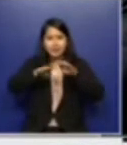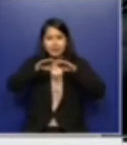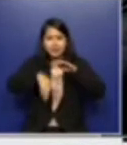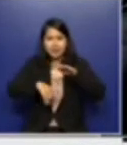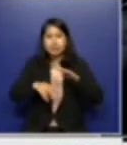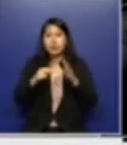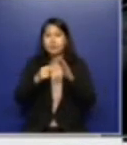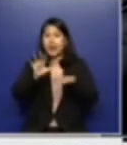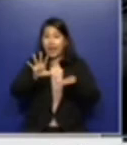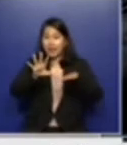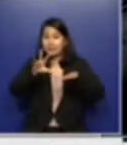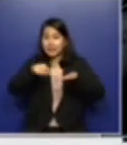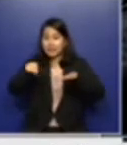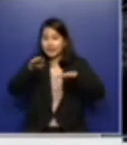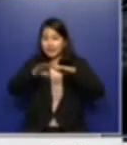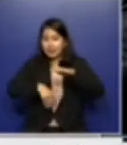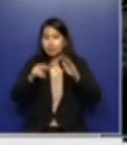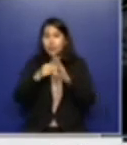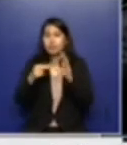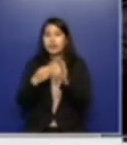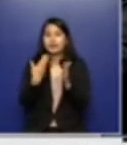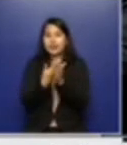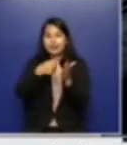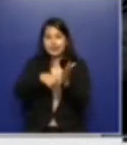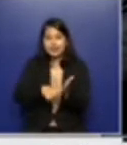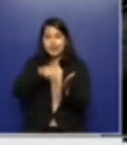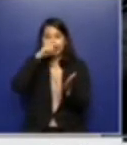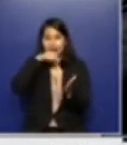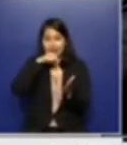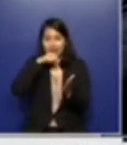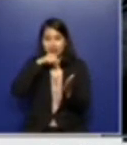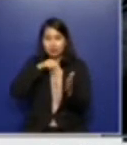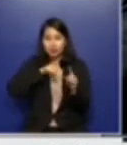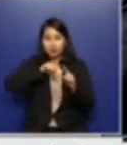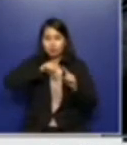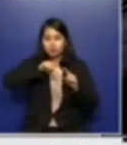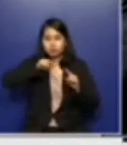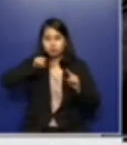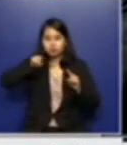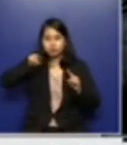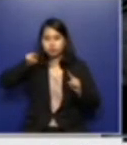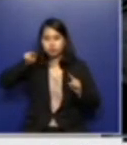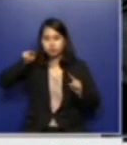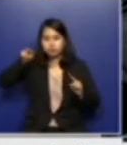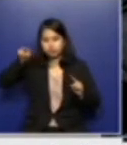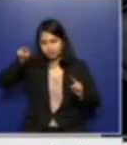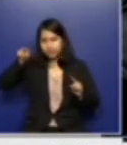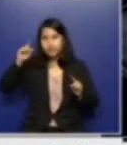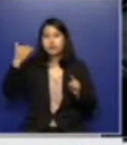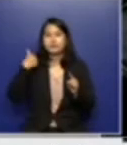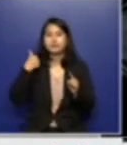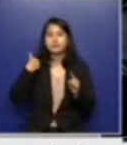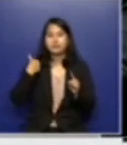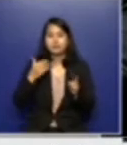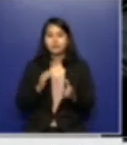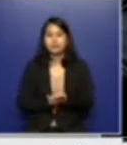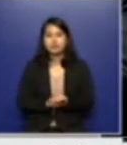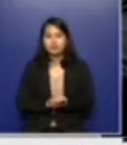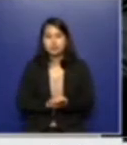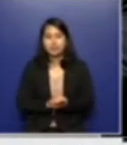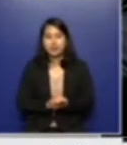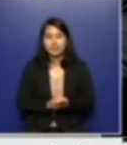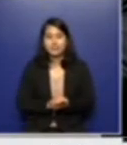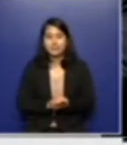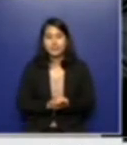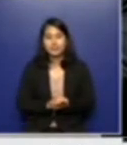กว่า 5% จะทำให้หนี้สาธารณะของไทยค่ะพุ่งทะลุเพดานเกินกรอบความยั่งยืนทางการคลังทันทีแล้